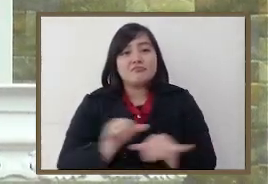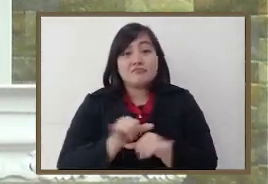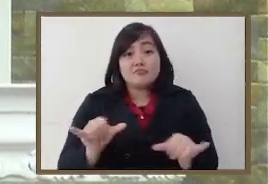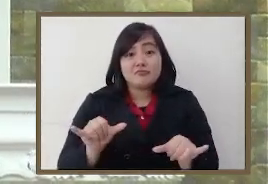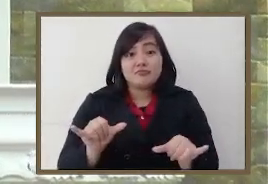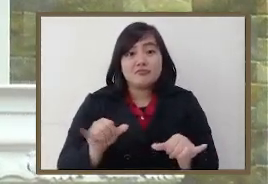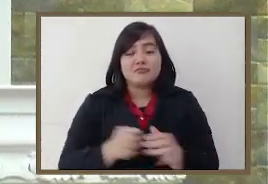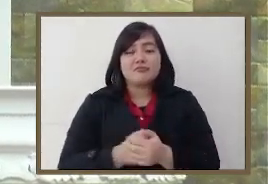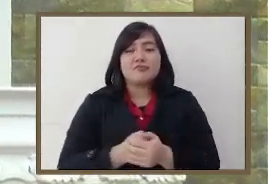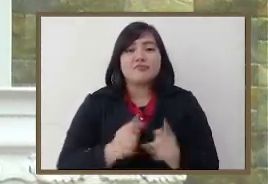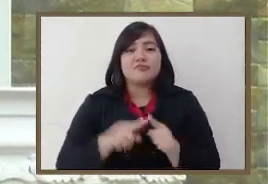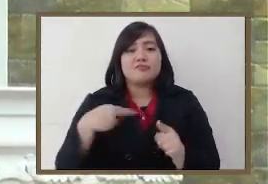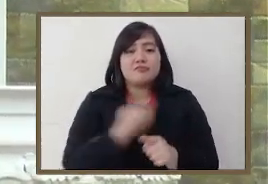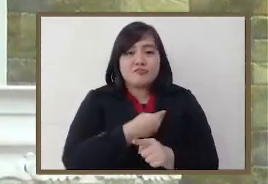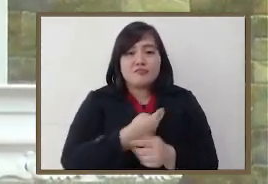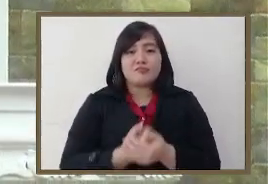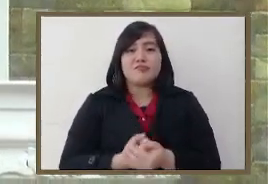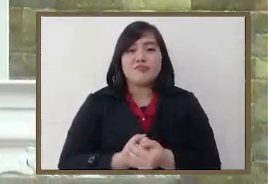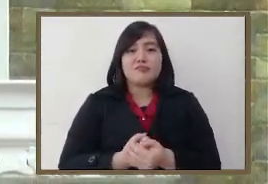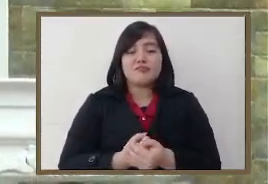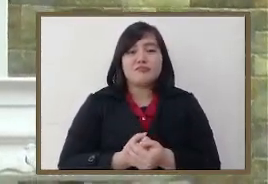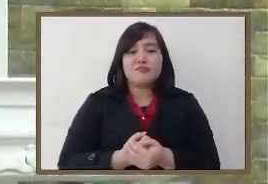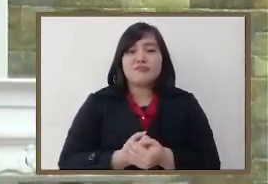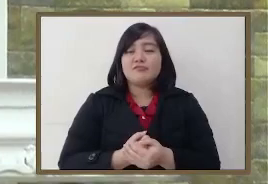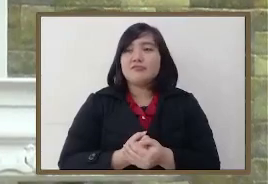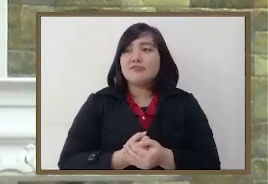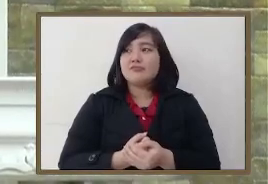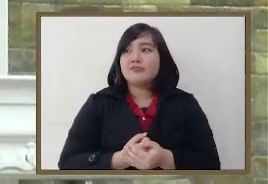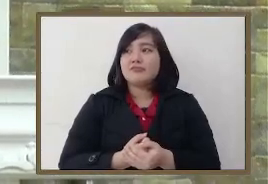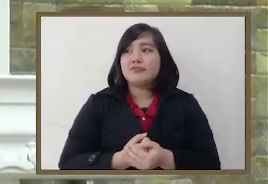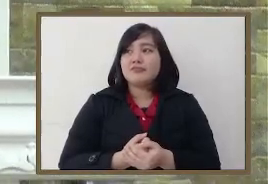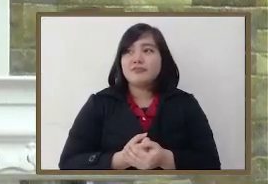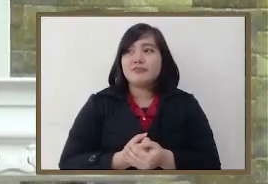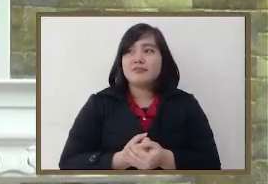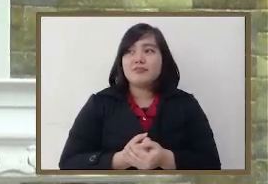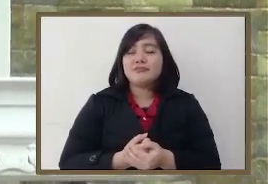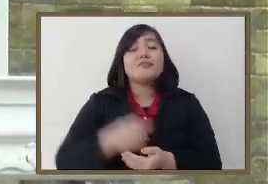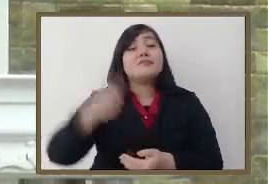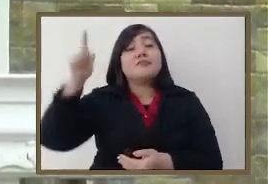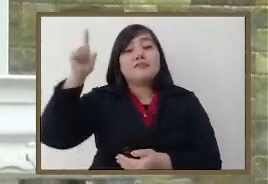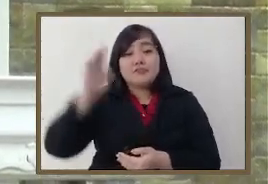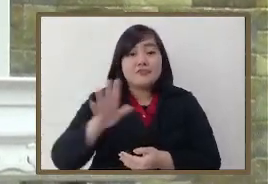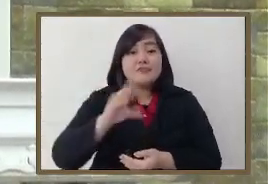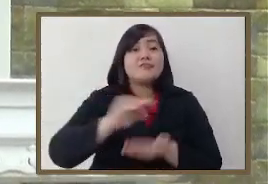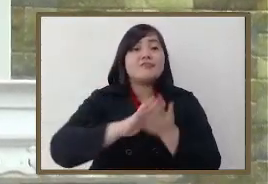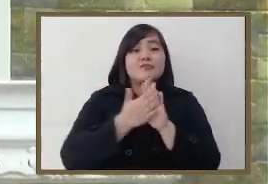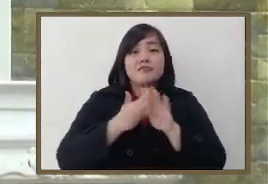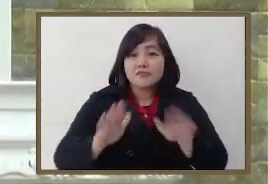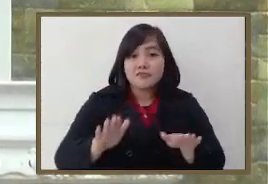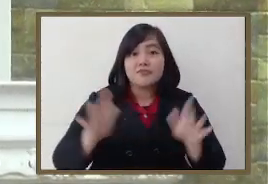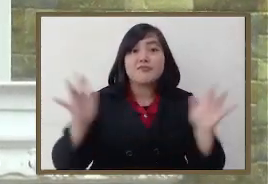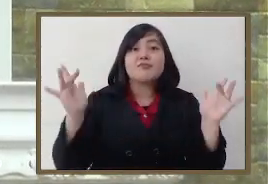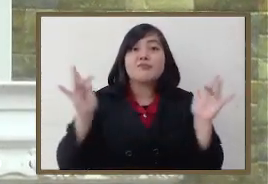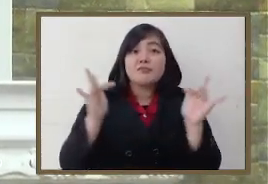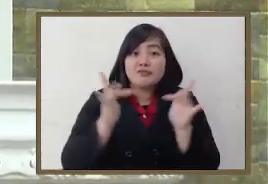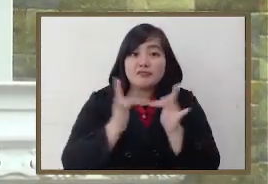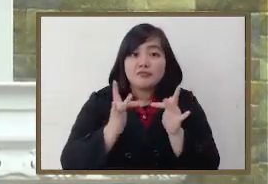kapatid. Buo na lahat. You see, yung grace and peace connected